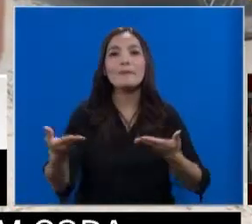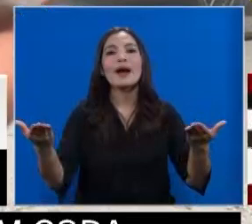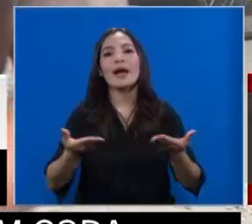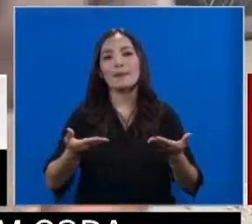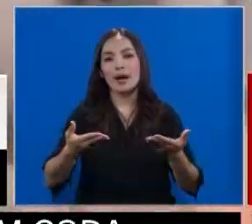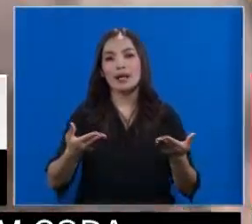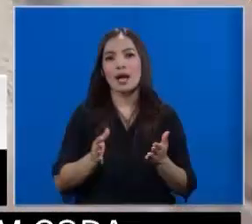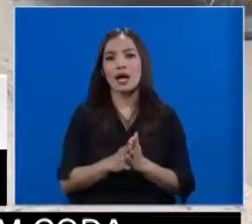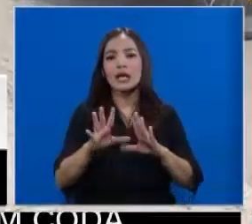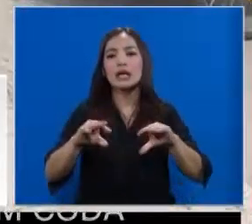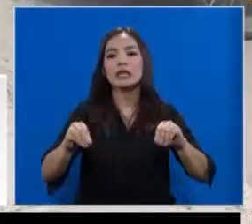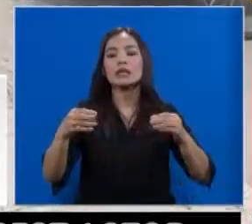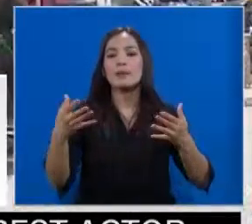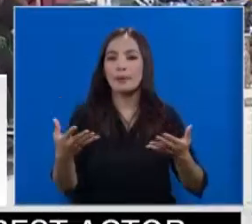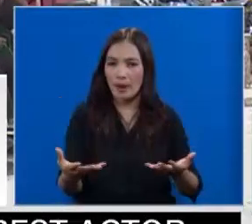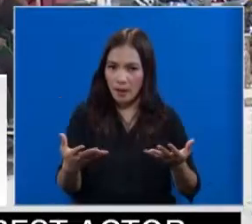lihat.